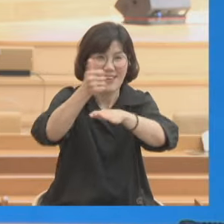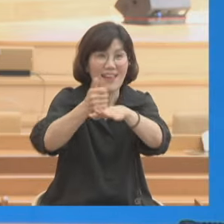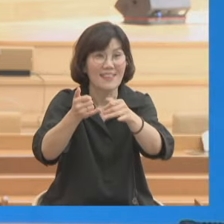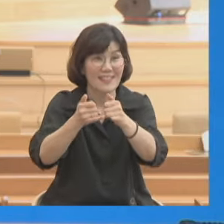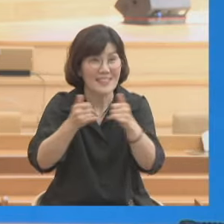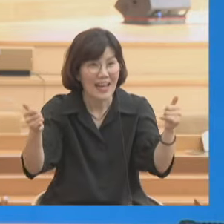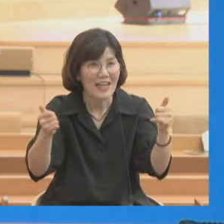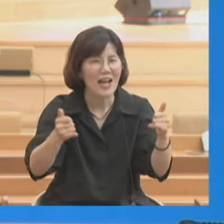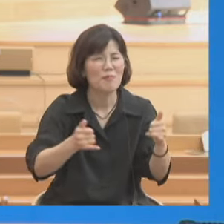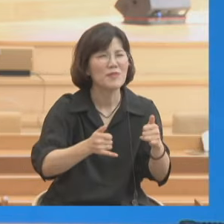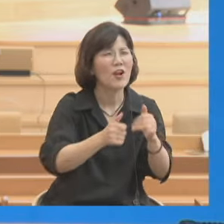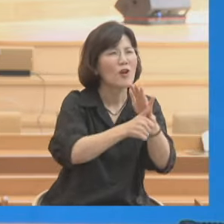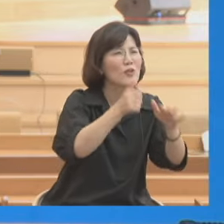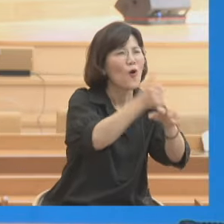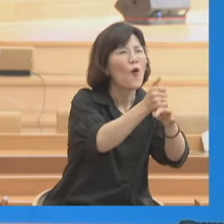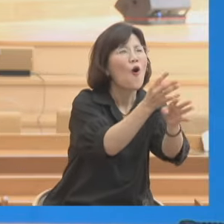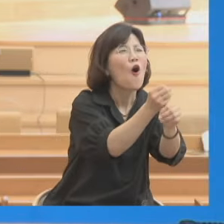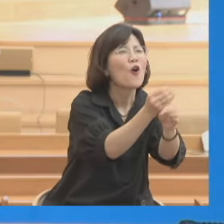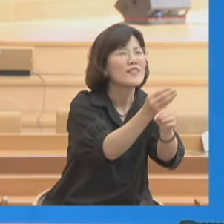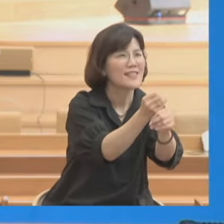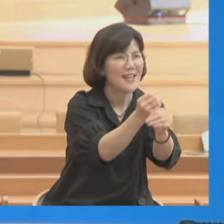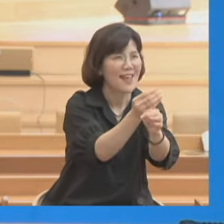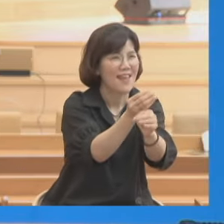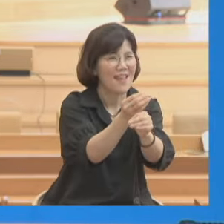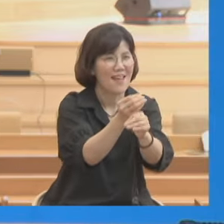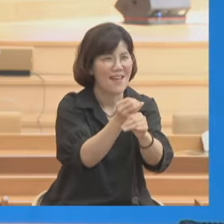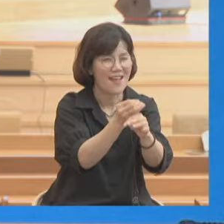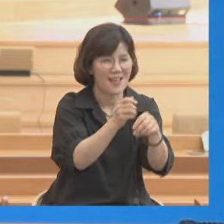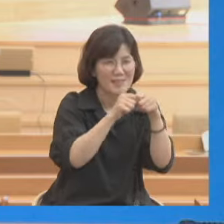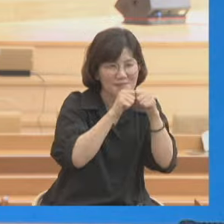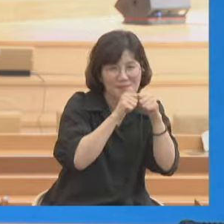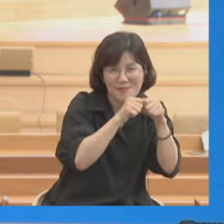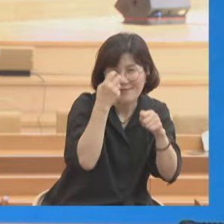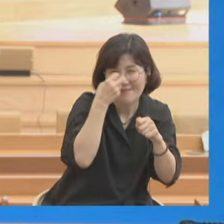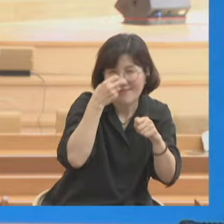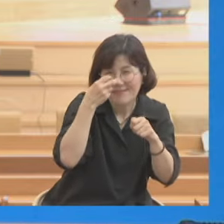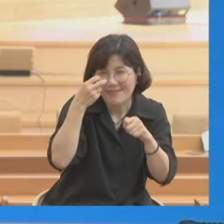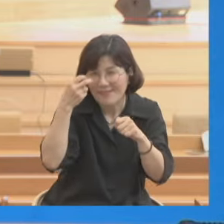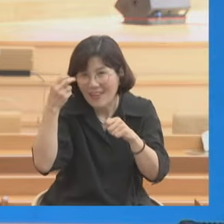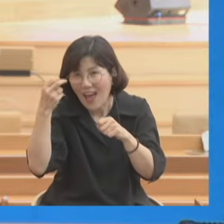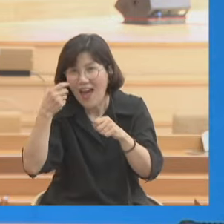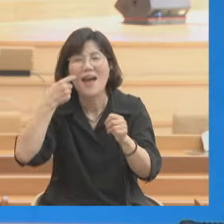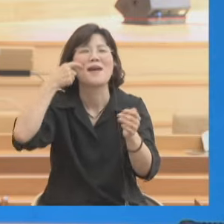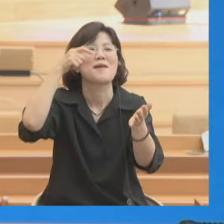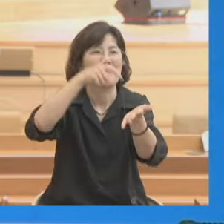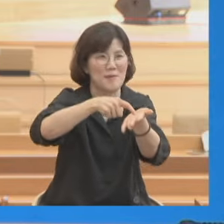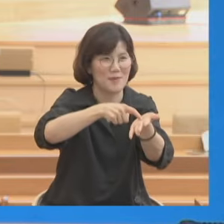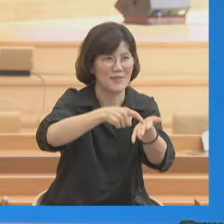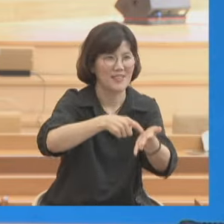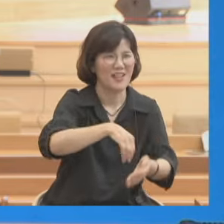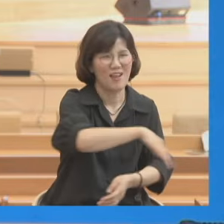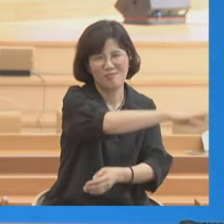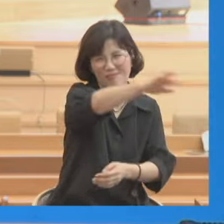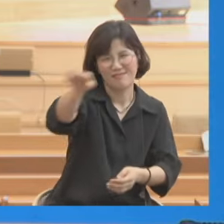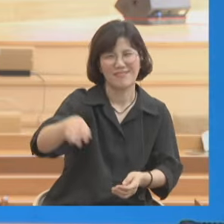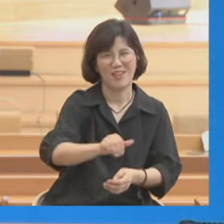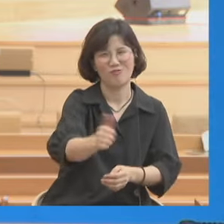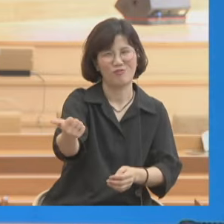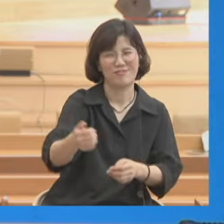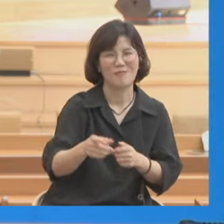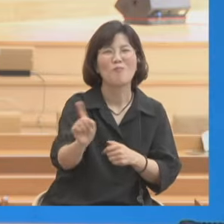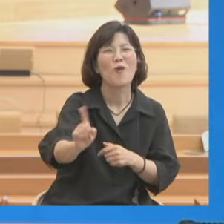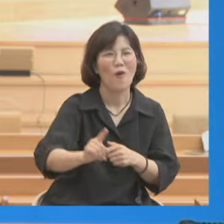일반적인 연령대가 언제라고 결론이 났느냐? 우리는 소망이 없습니다.